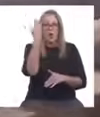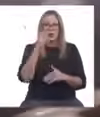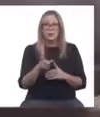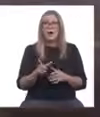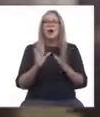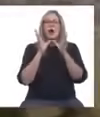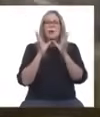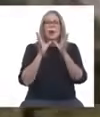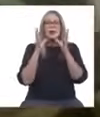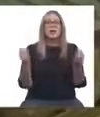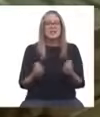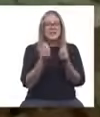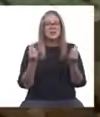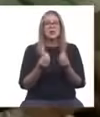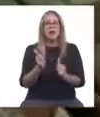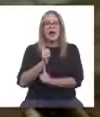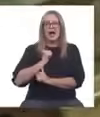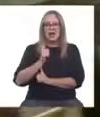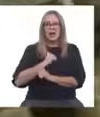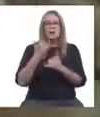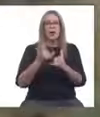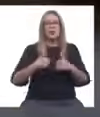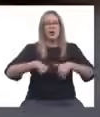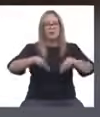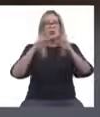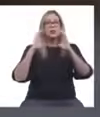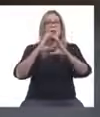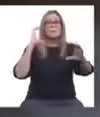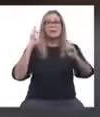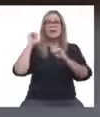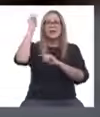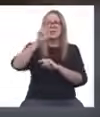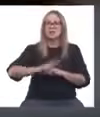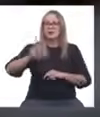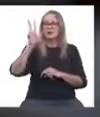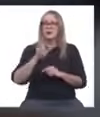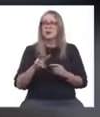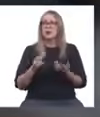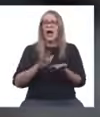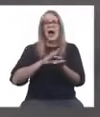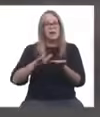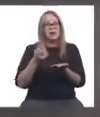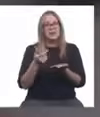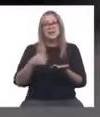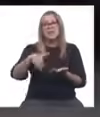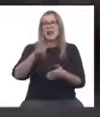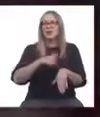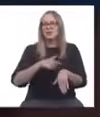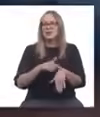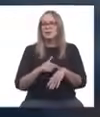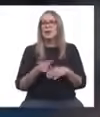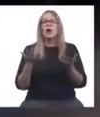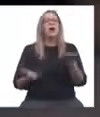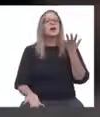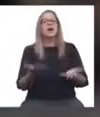ציוד לחיילים. עכשיו יוצא מצאית לצפון. אייפד, וואו, קצת להעביר לך את הזמן. כמה קילו בשר אנחנו